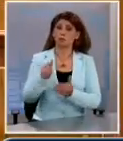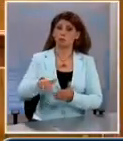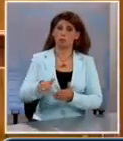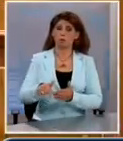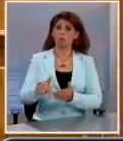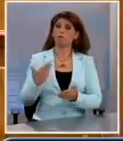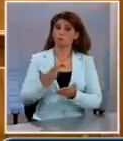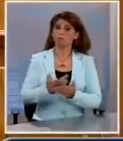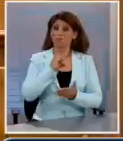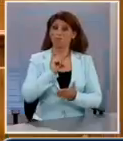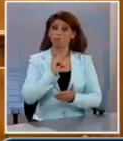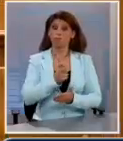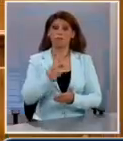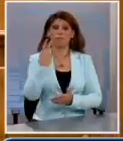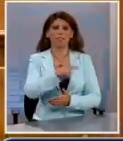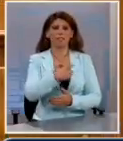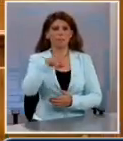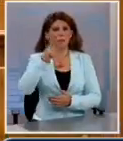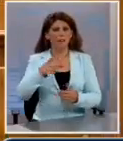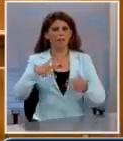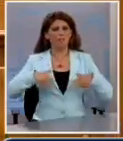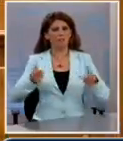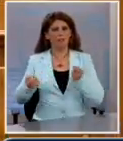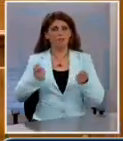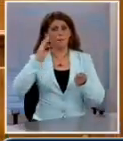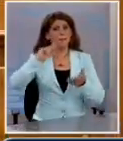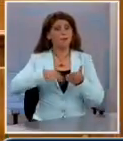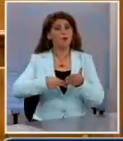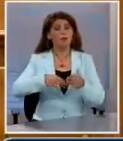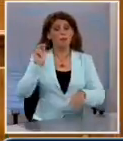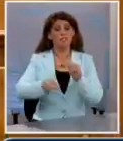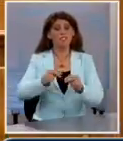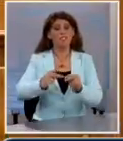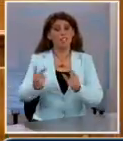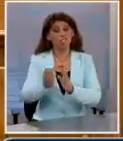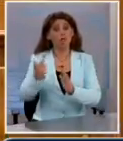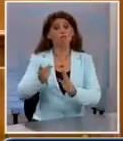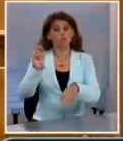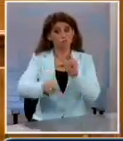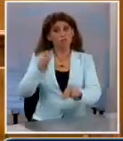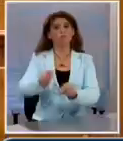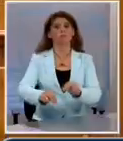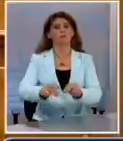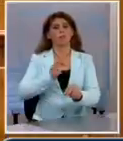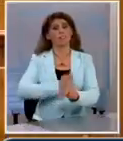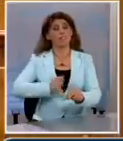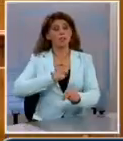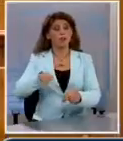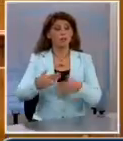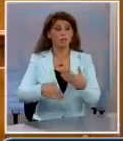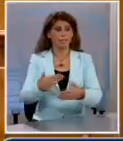λέμε ότι επί δικών σας ημερών τα μνημόνια τα ψηφίζετε δυο-δυο. Και δυστυχώς για αυτή την